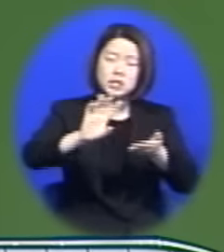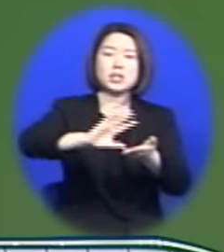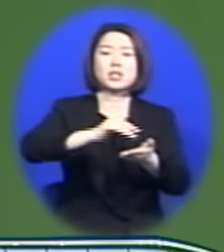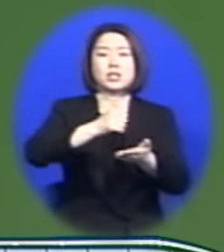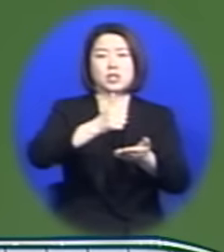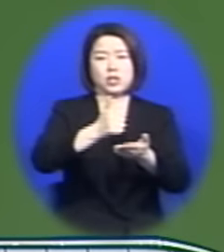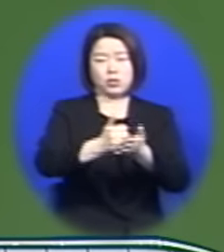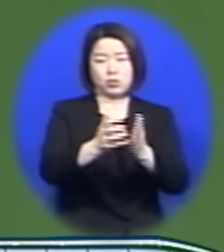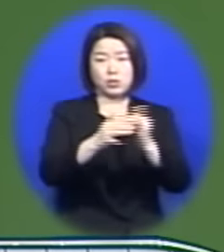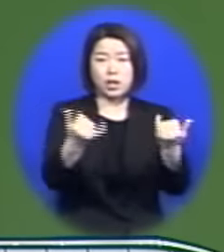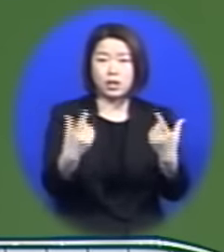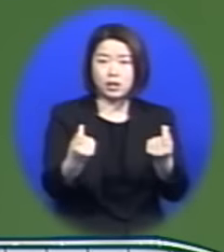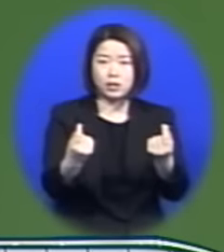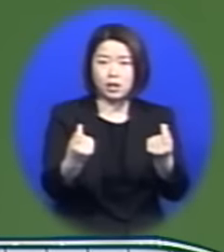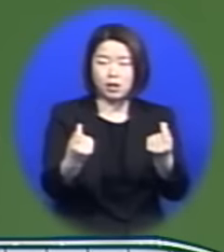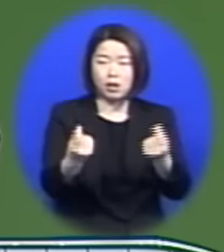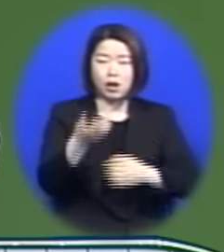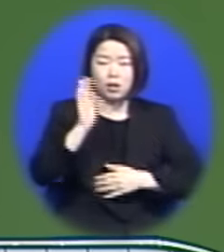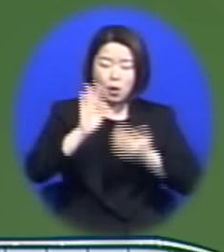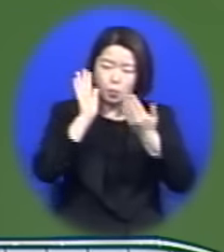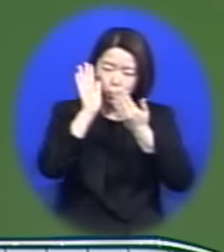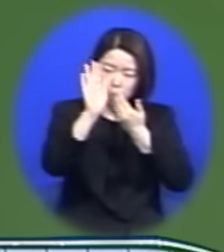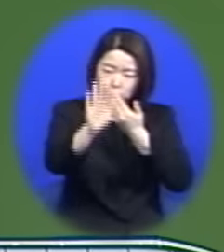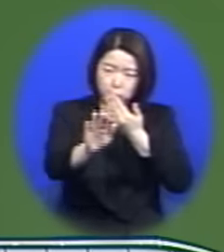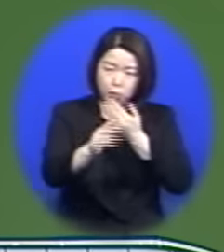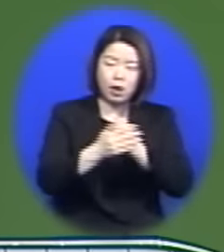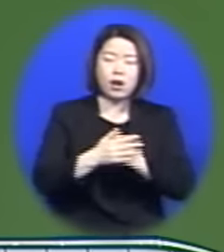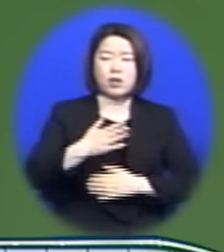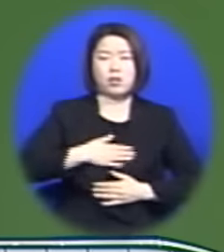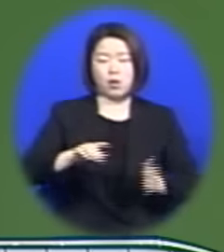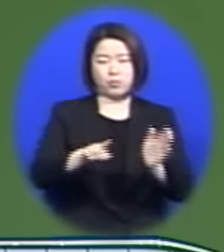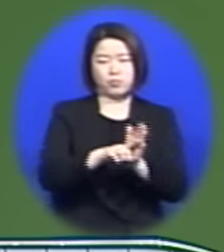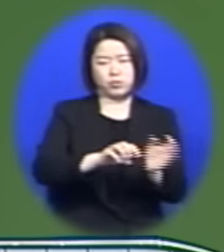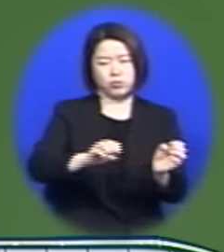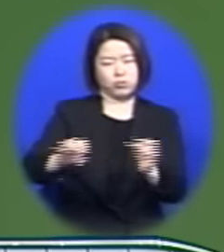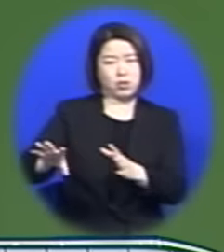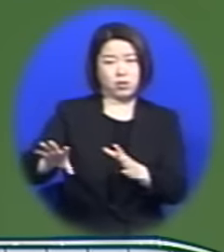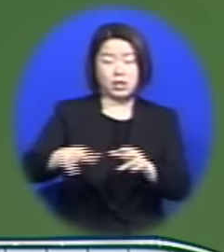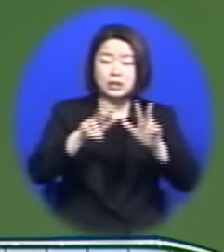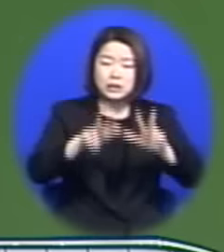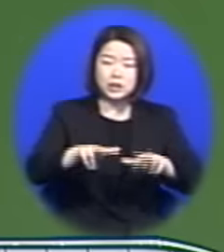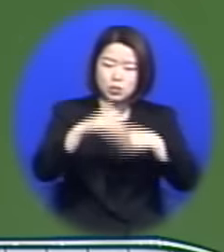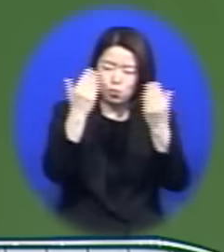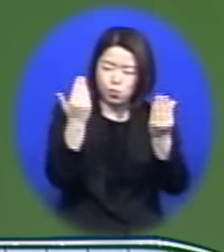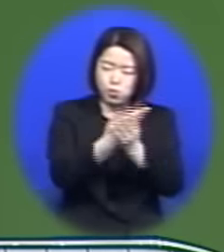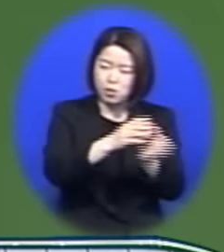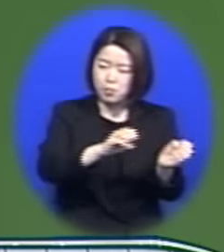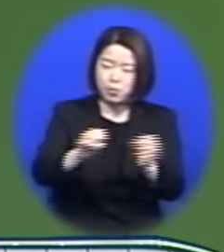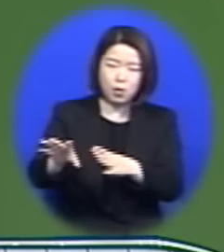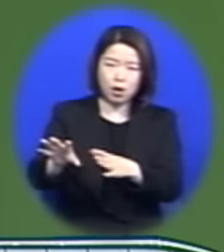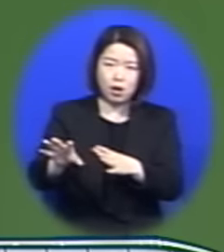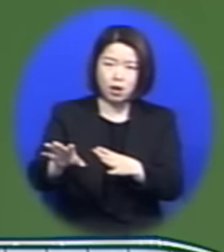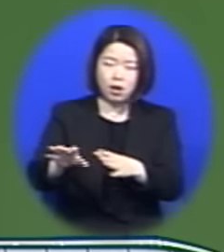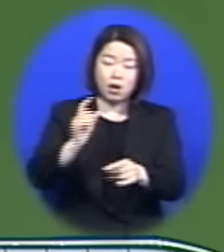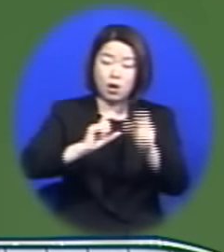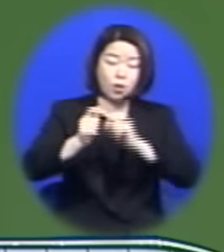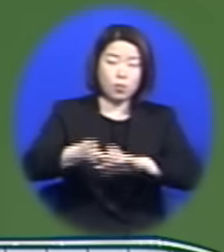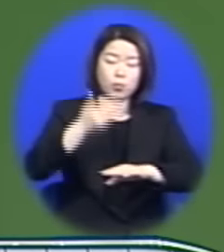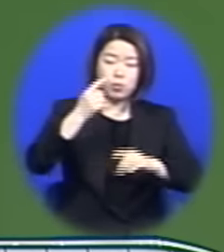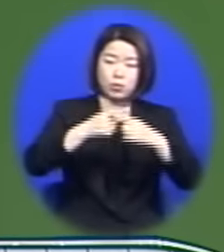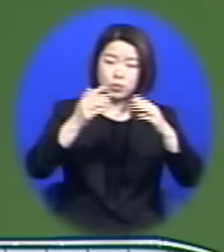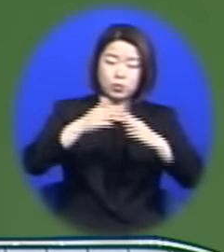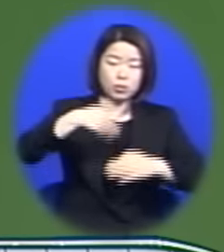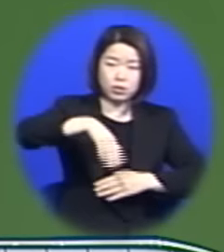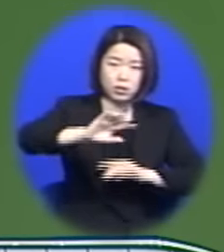그랬다 하지만 그러다가 믿음을 읽기 시작했다 그리고 이제는 완전히 잃었다 더 이상 교회에 가지도 않고 예수를